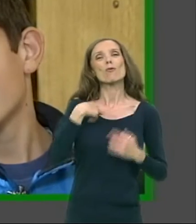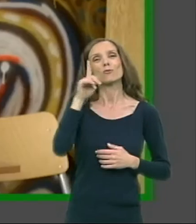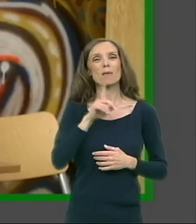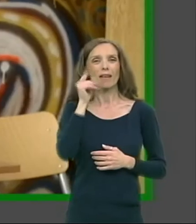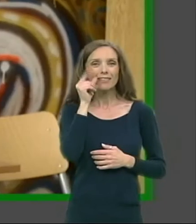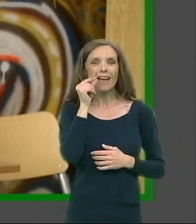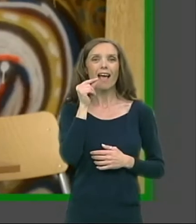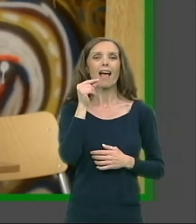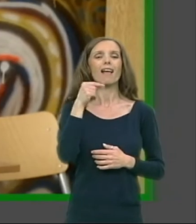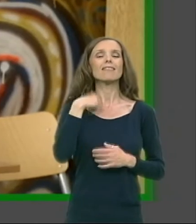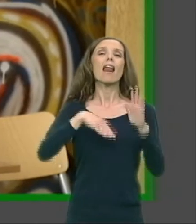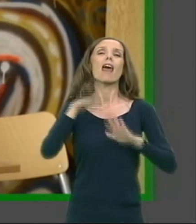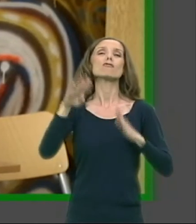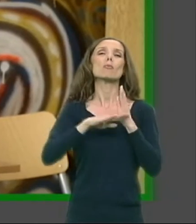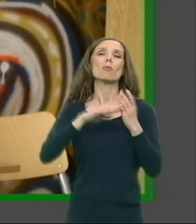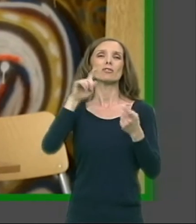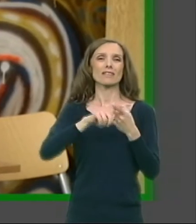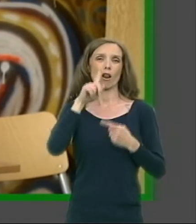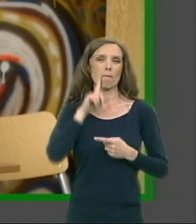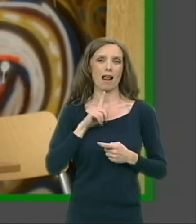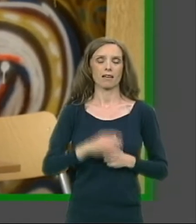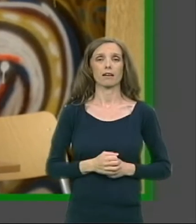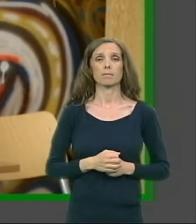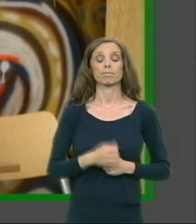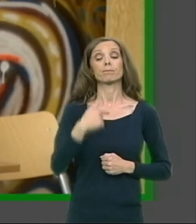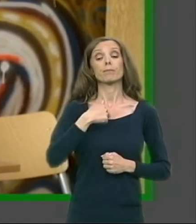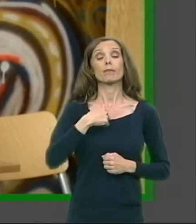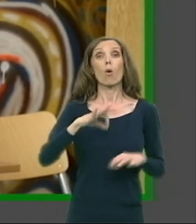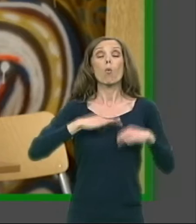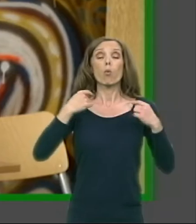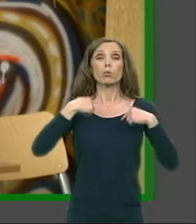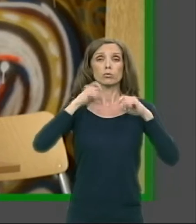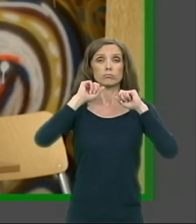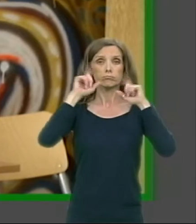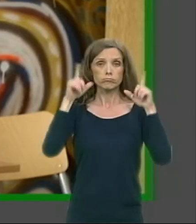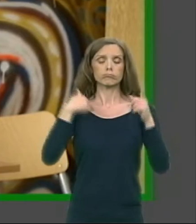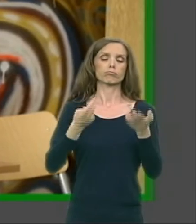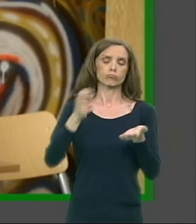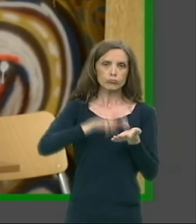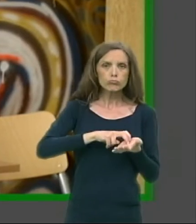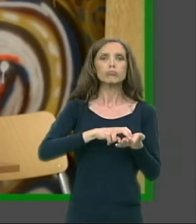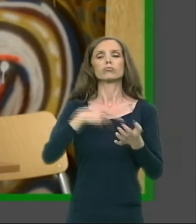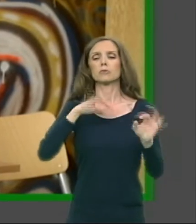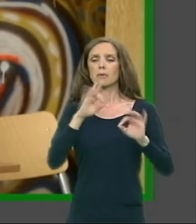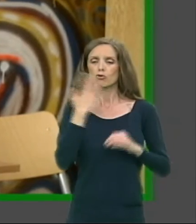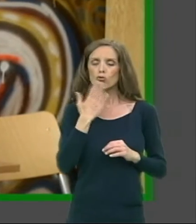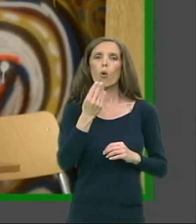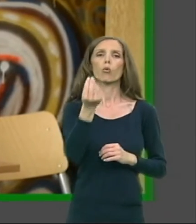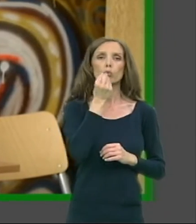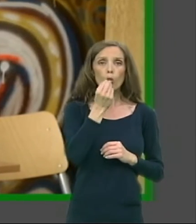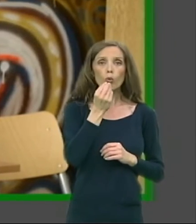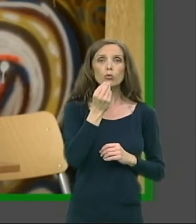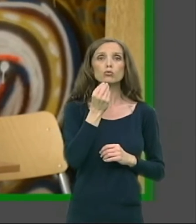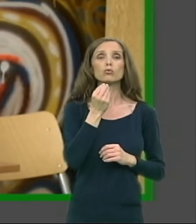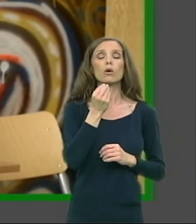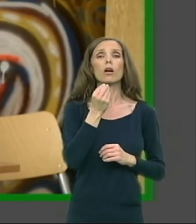malina. Ja ujutro kada ustanem, spremim se za školu, doručkujem i negdje oko